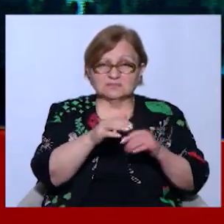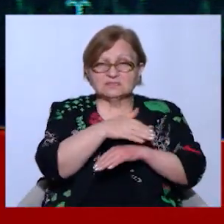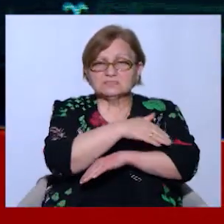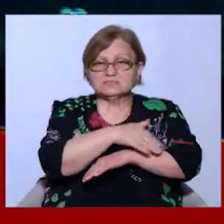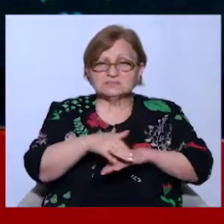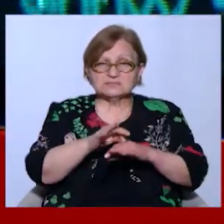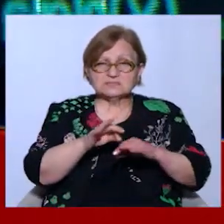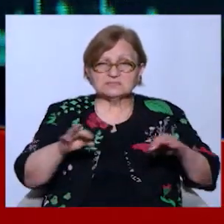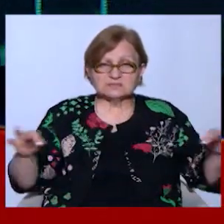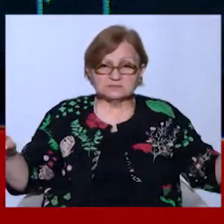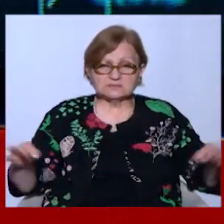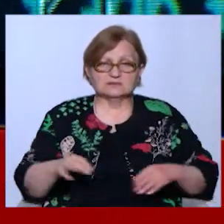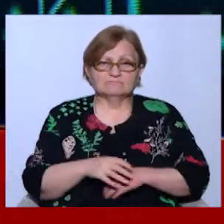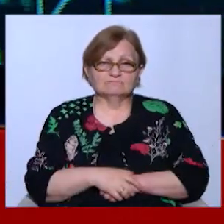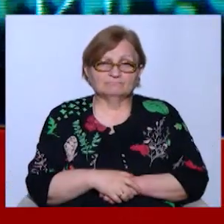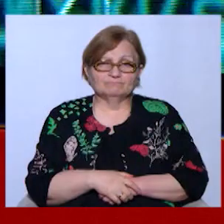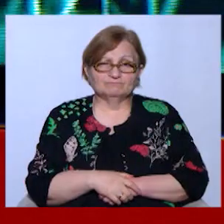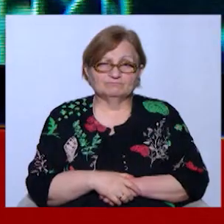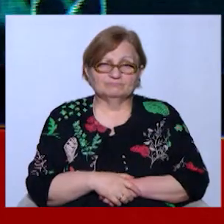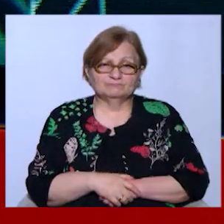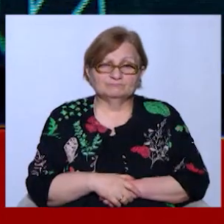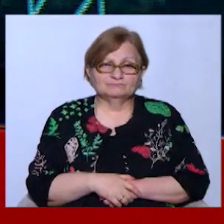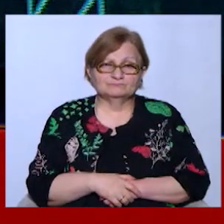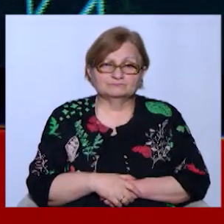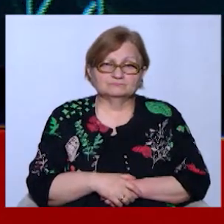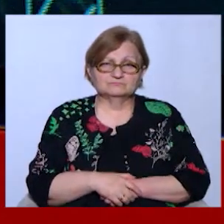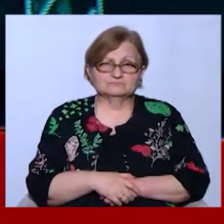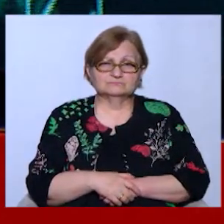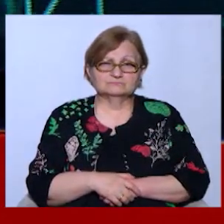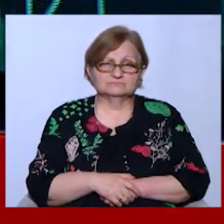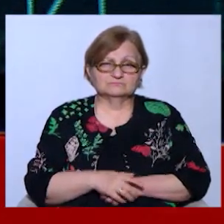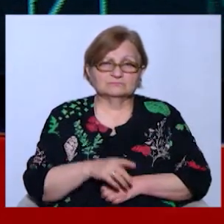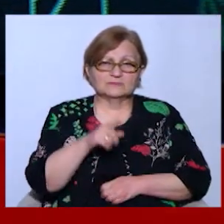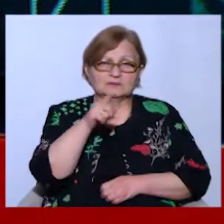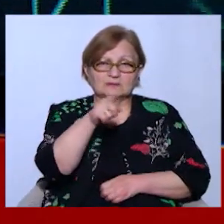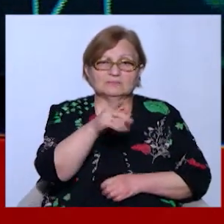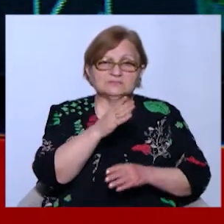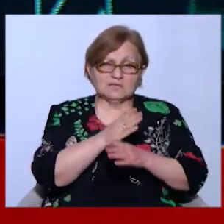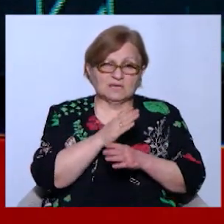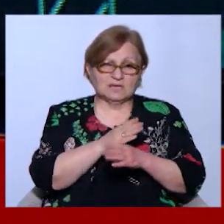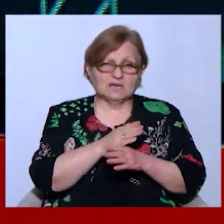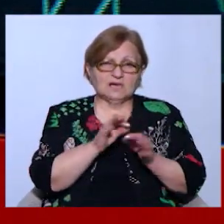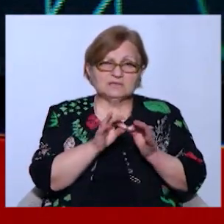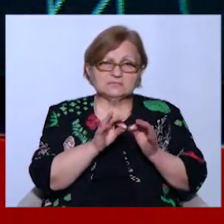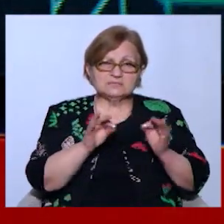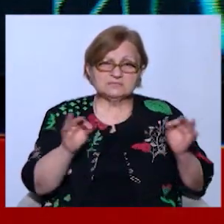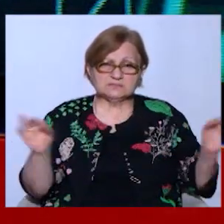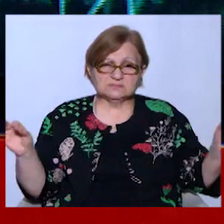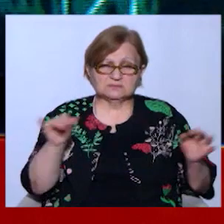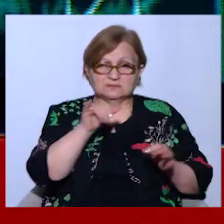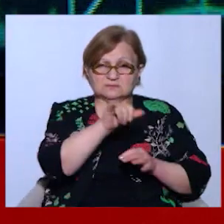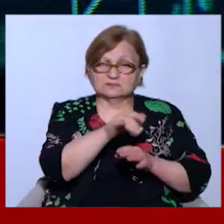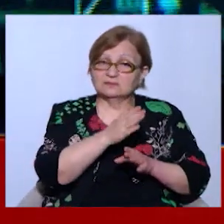არ აგვერიოს, წრეწირი არის წირი, რომელსაც გააჩნია მხოლოდ სიგრძე. და სიგრძე